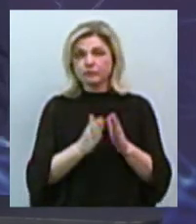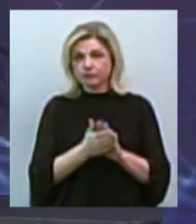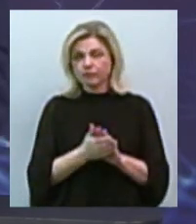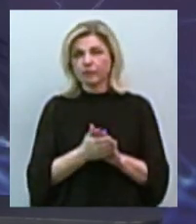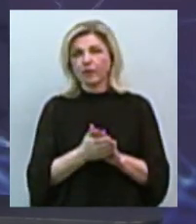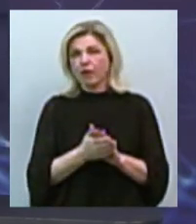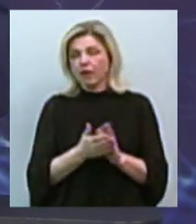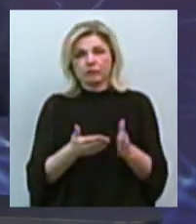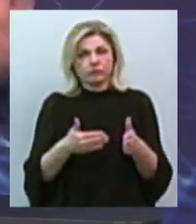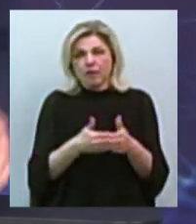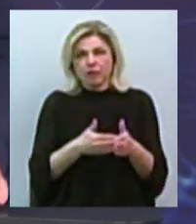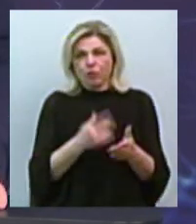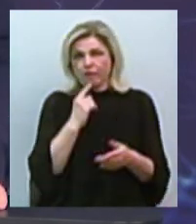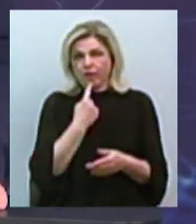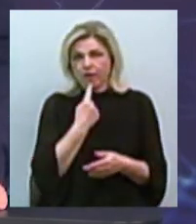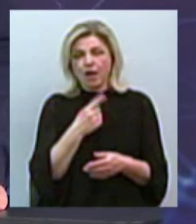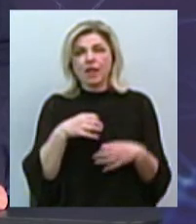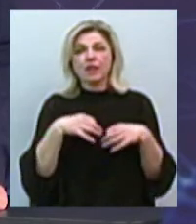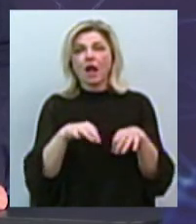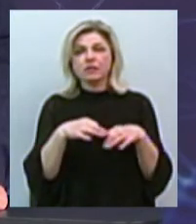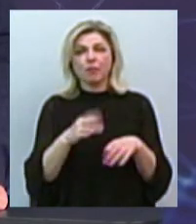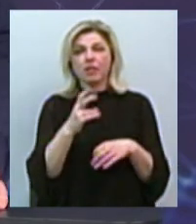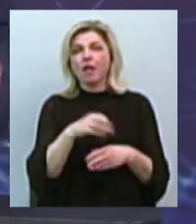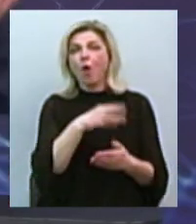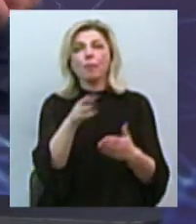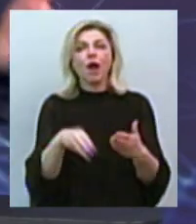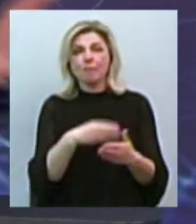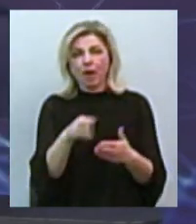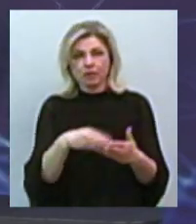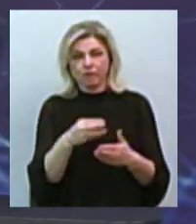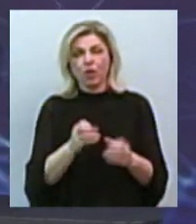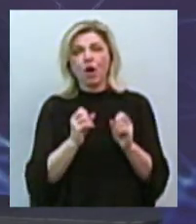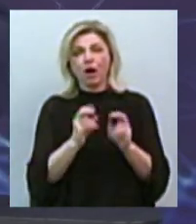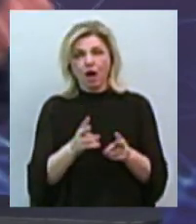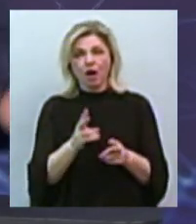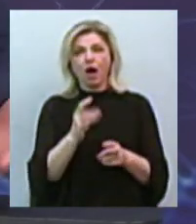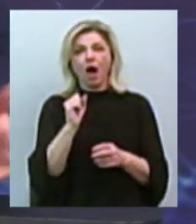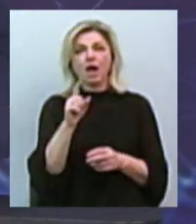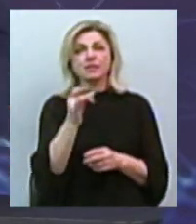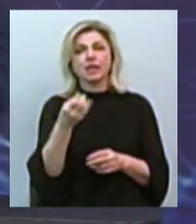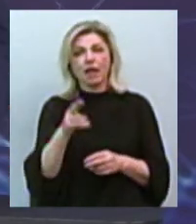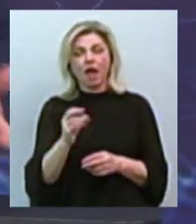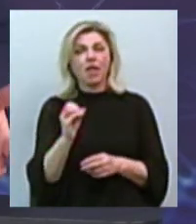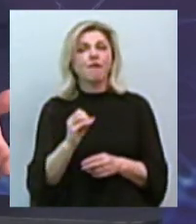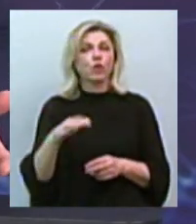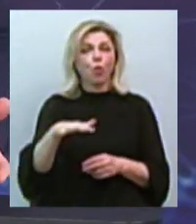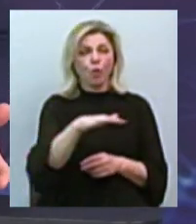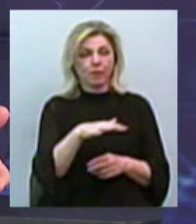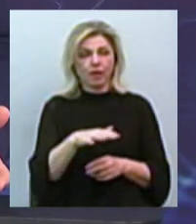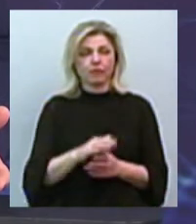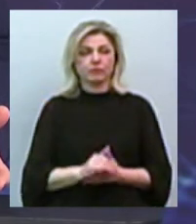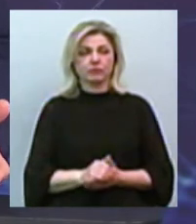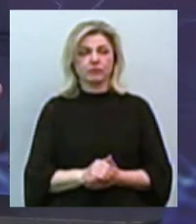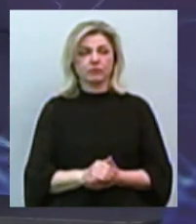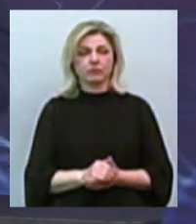ситуация патовая. Ведь транспорт не обрабатывают, как мы видим, как обрабатывают в Азии, в Европе. То есть некому... Ну,